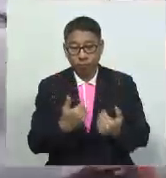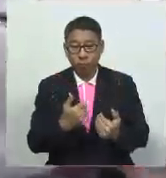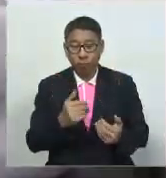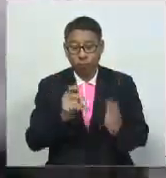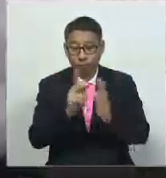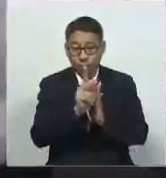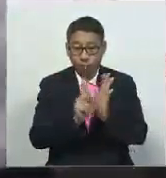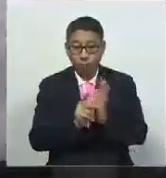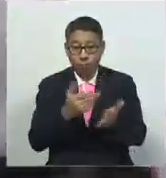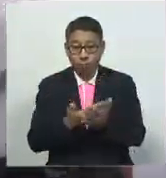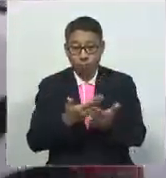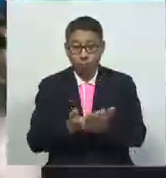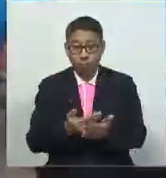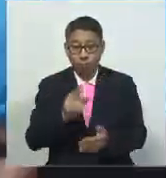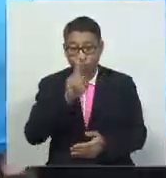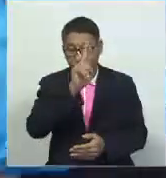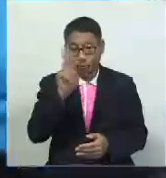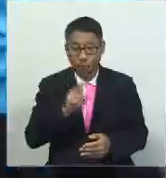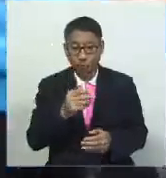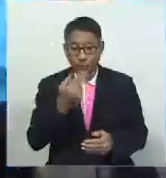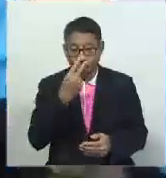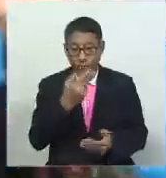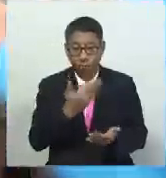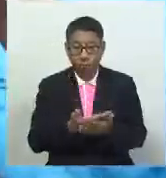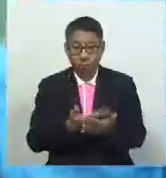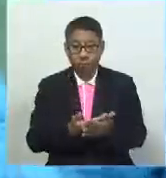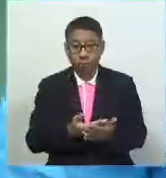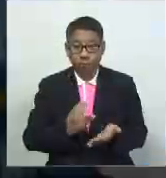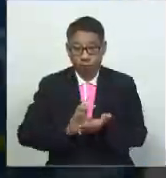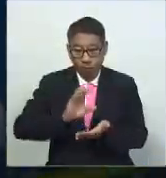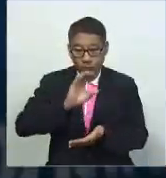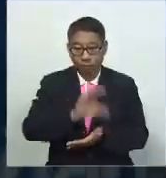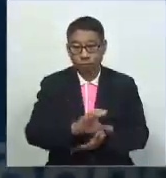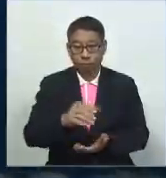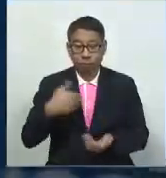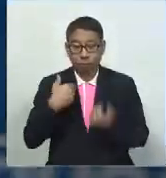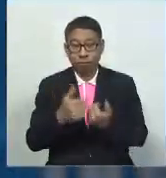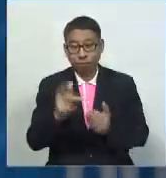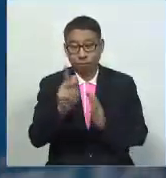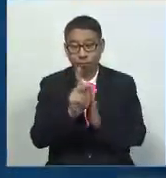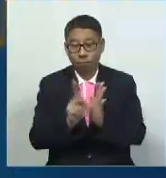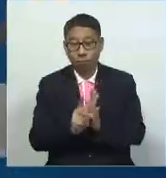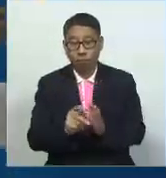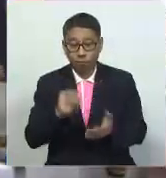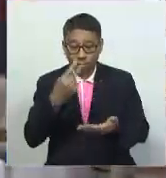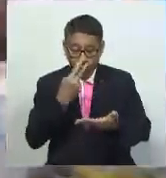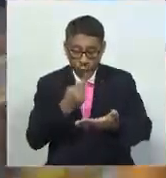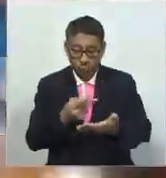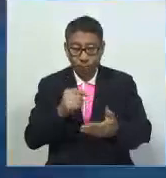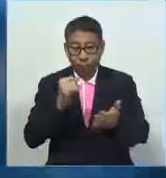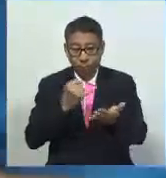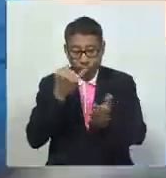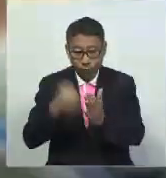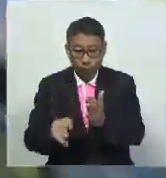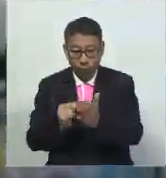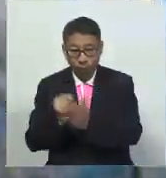นดงบประมาณที่จะใช้ควบคุมทั้งงบประมาณรายจ่ายและงบลงทุนรวมถึงมีกฎหมายที่จะตรวจสอบความโปร่งใส